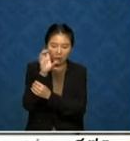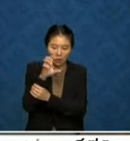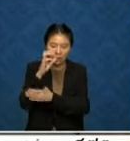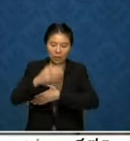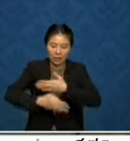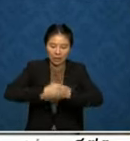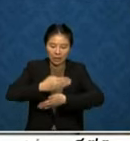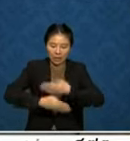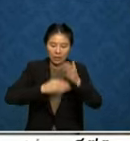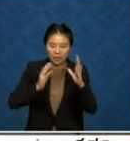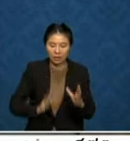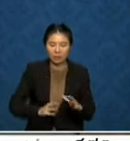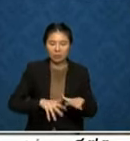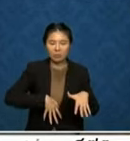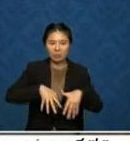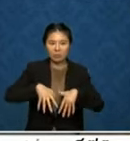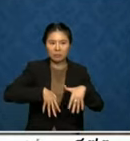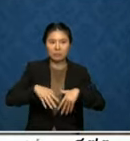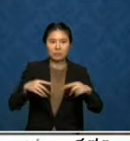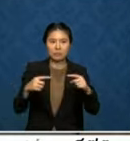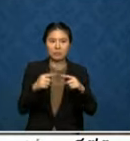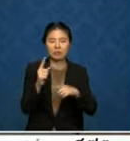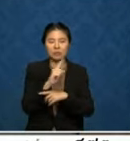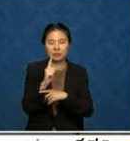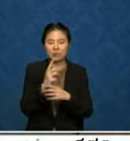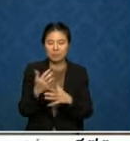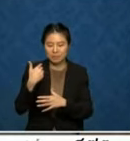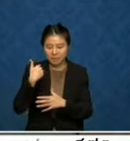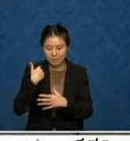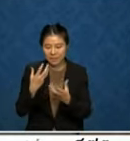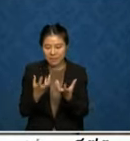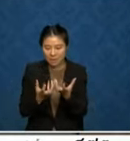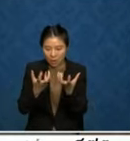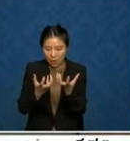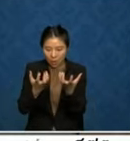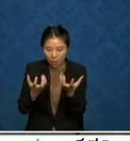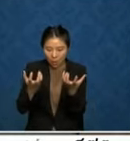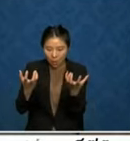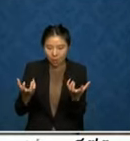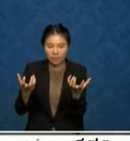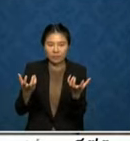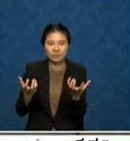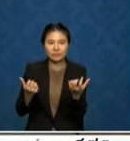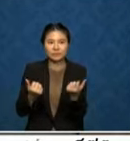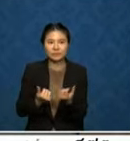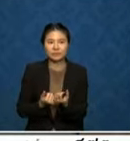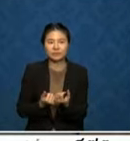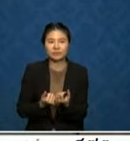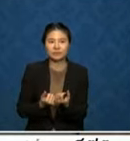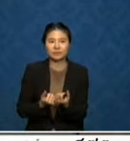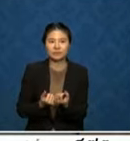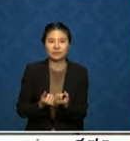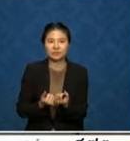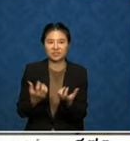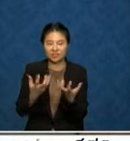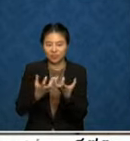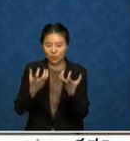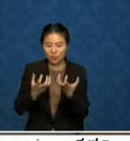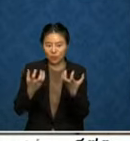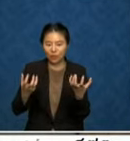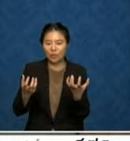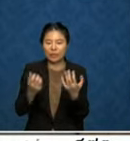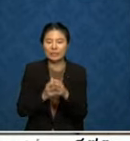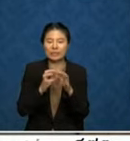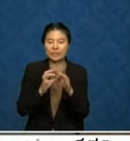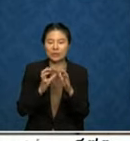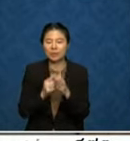ที่เราต้องไม่มองข้ามก็คือมันจะมีสินค้าซึ่งสินค้าเนี่ยก็มักจะเป็นพวกผลิตภัณฑ์เส